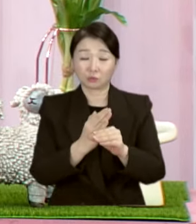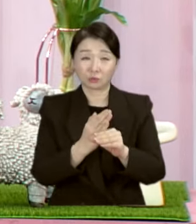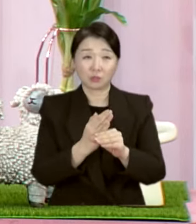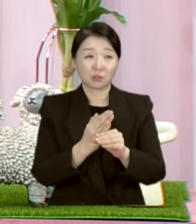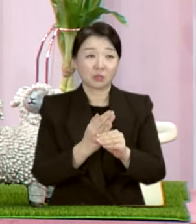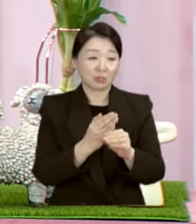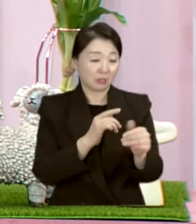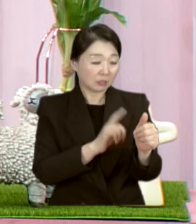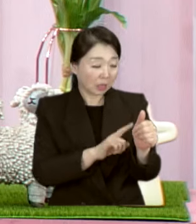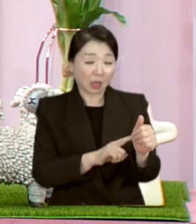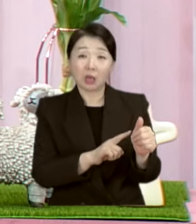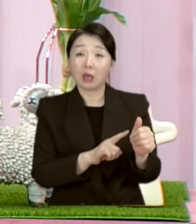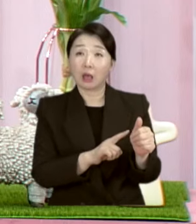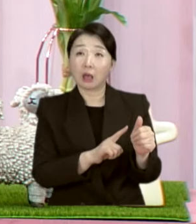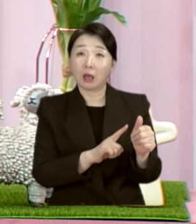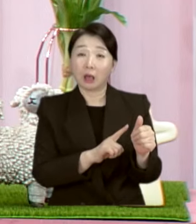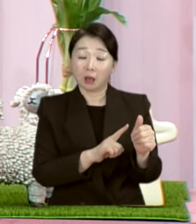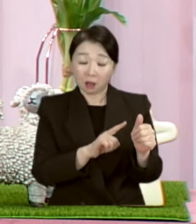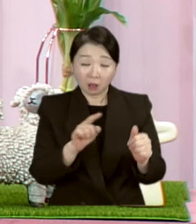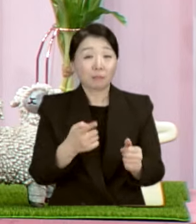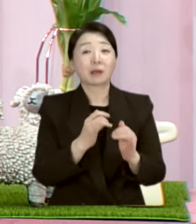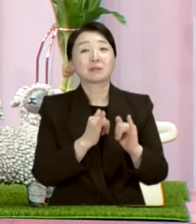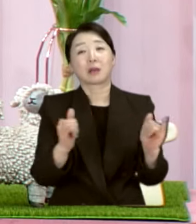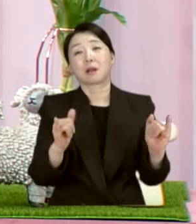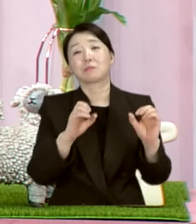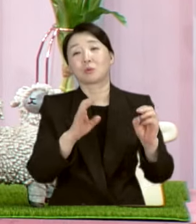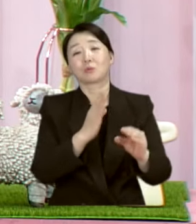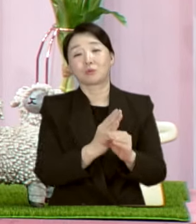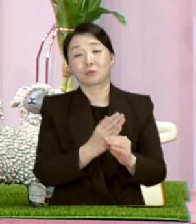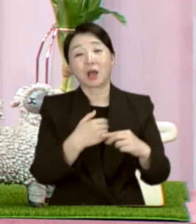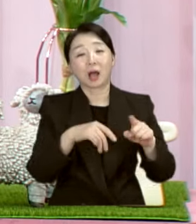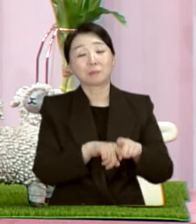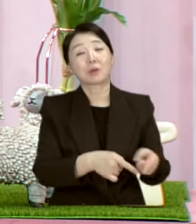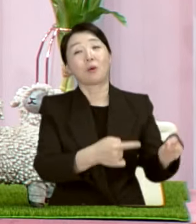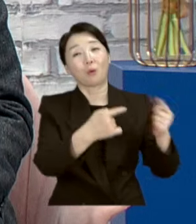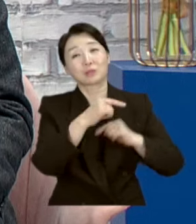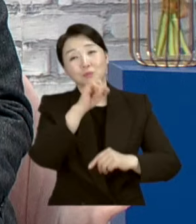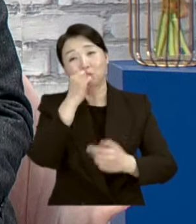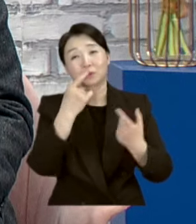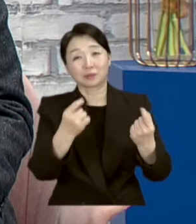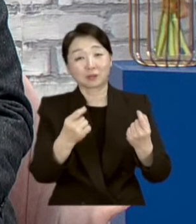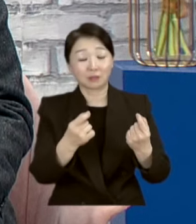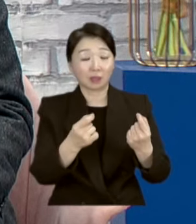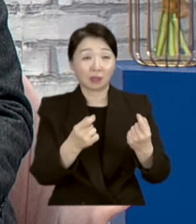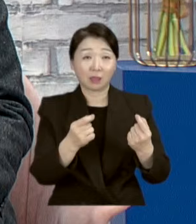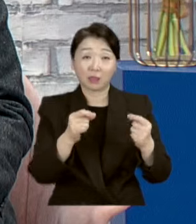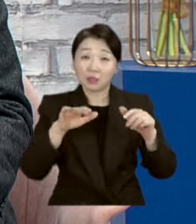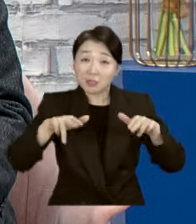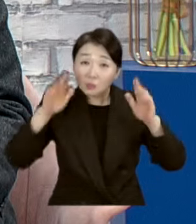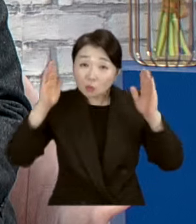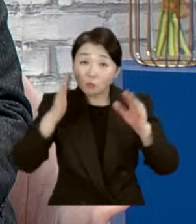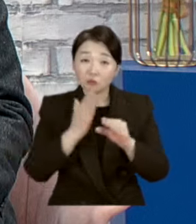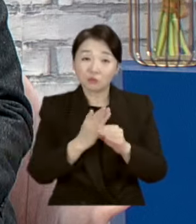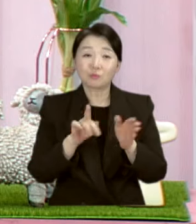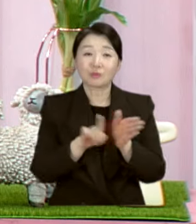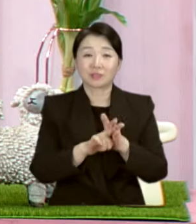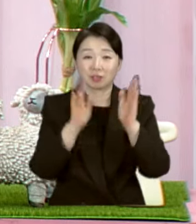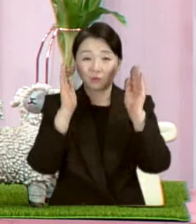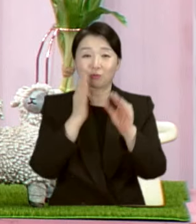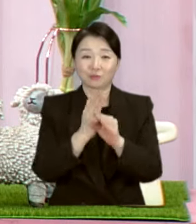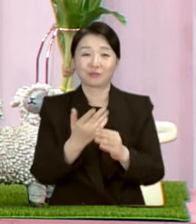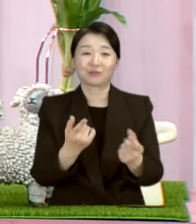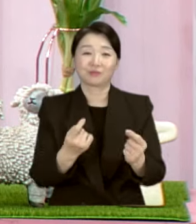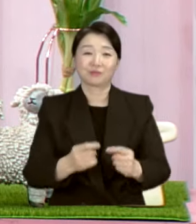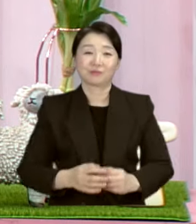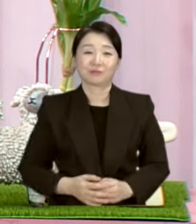한 100명 정도 전도했던 예? 거예요. 그 친구도? 네. 아, 오늘 같이 나올 거 그랬네. 같이 나오면 참 좋을 것 같아요. 혹시 그 친구도 공부하고 있어요? 그 친구도 이제 신학을